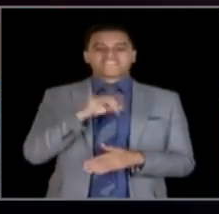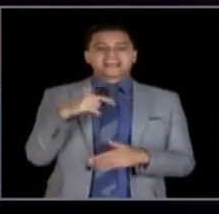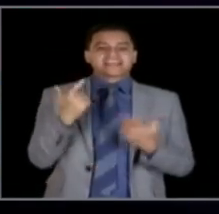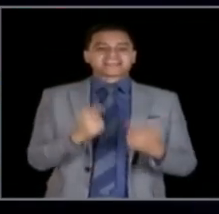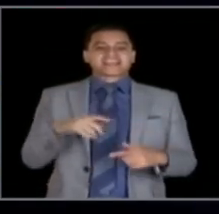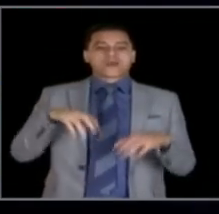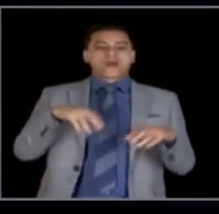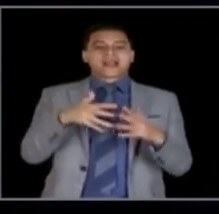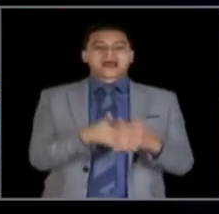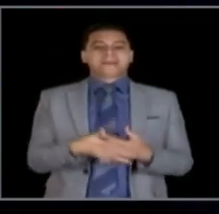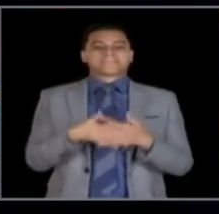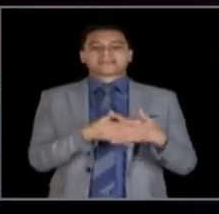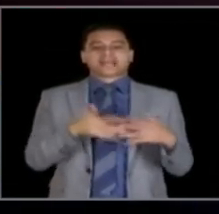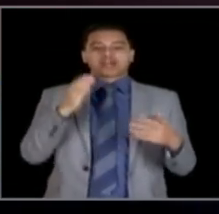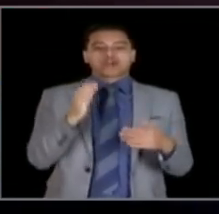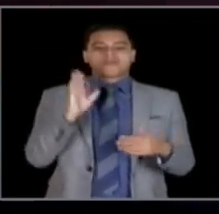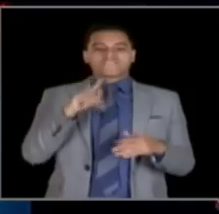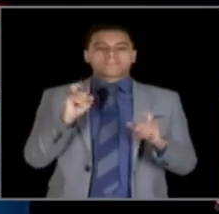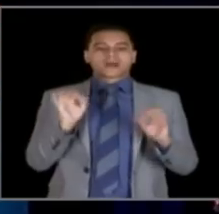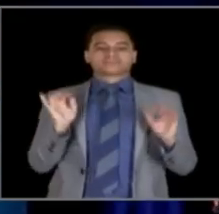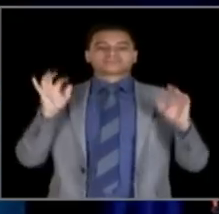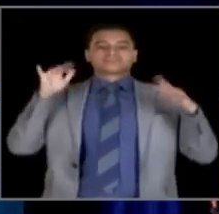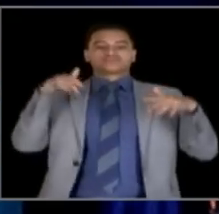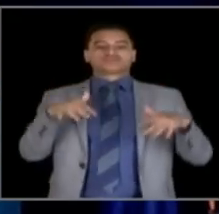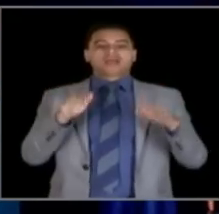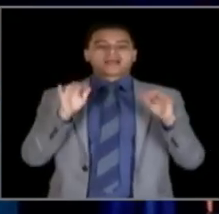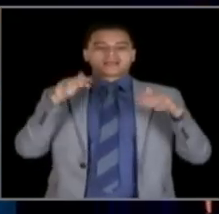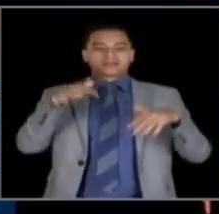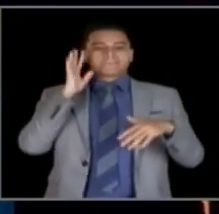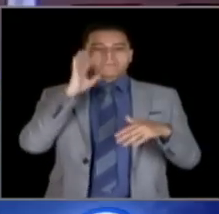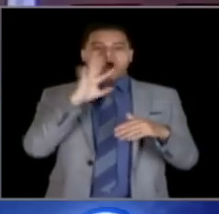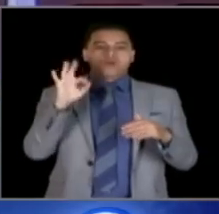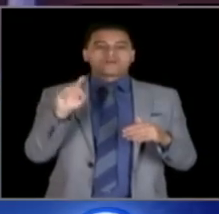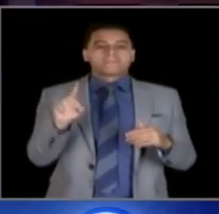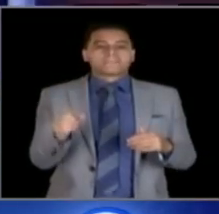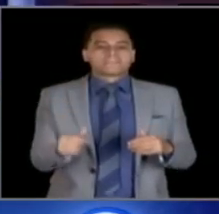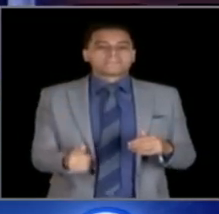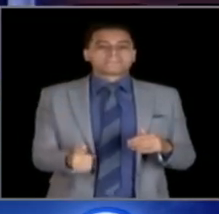في أي من دول أمريكا الجنوبية تقع شلالات برا